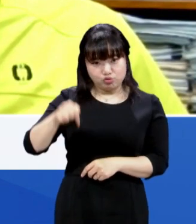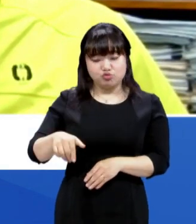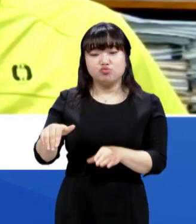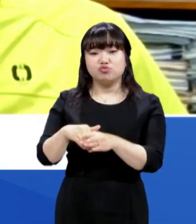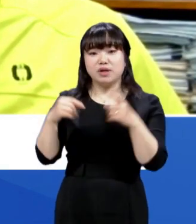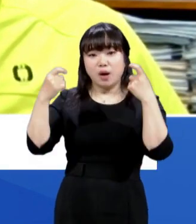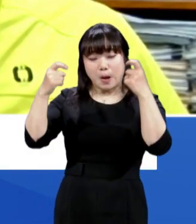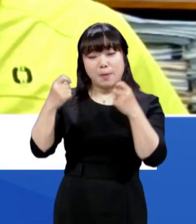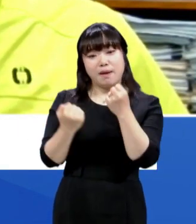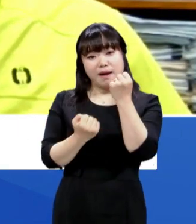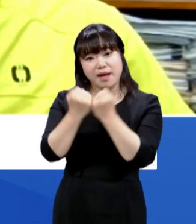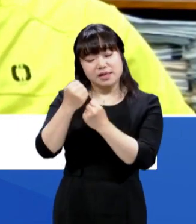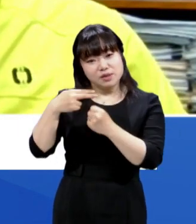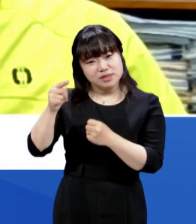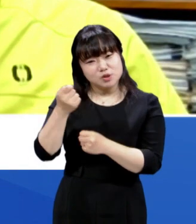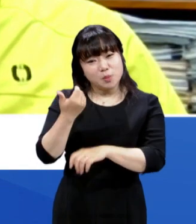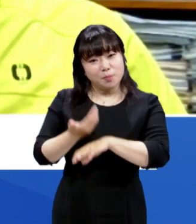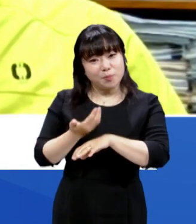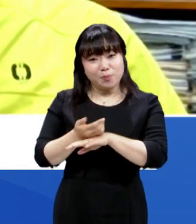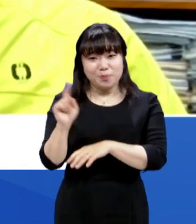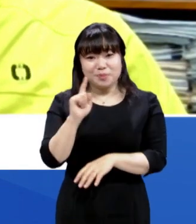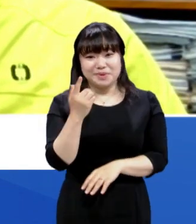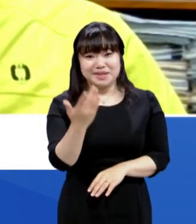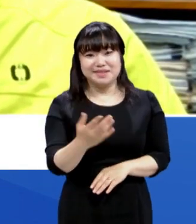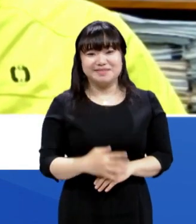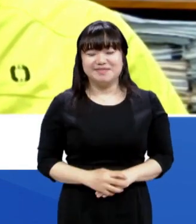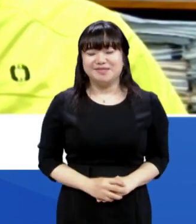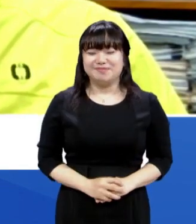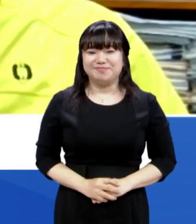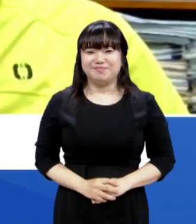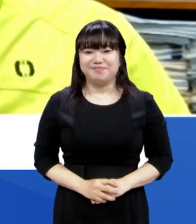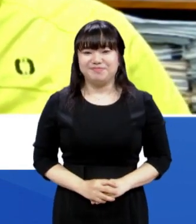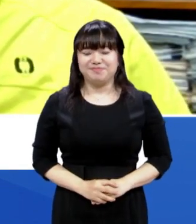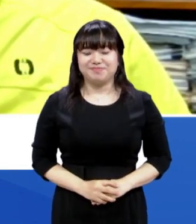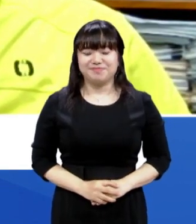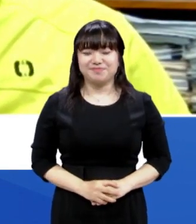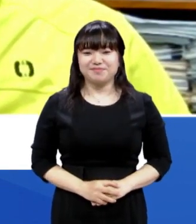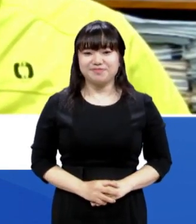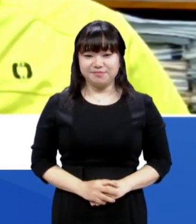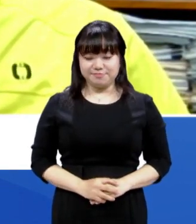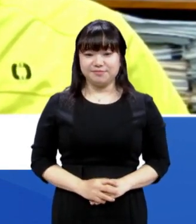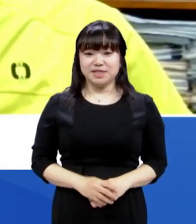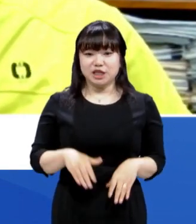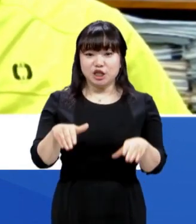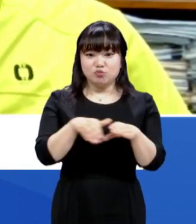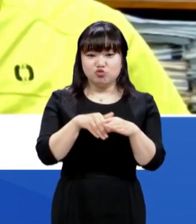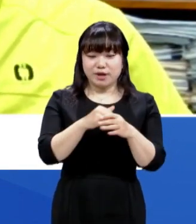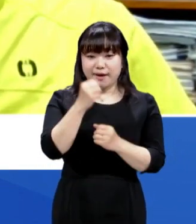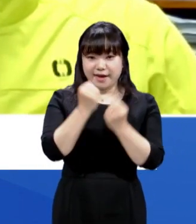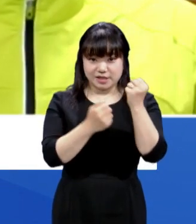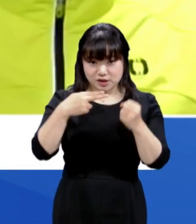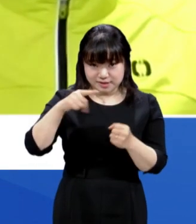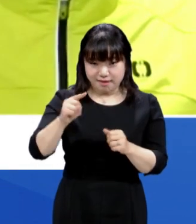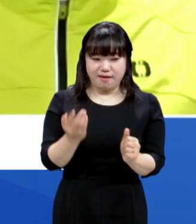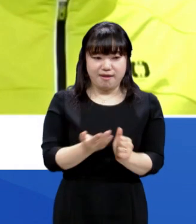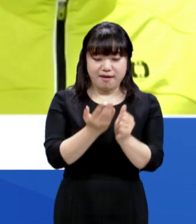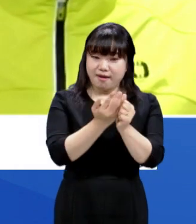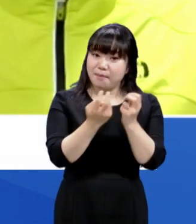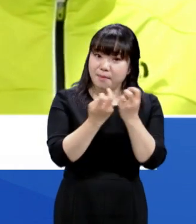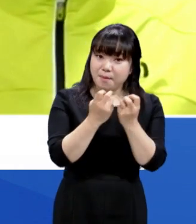양성 과정은 좀 다르지 않을까 싶은데 어떤 내용으로 진행됩니다 까 문화 해설사 양성과정 은